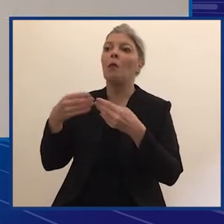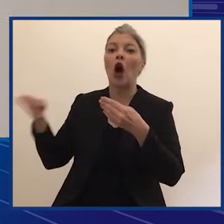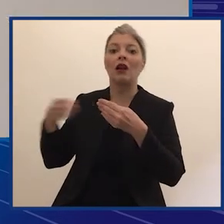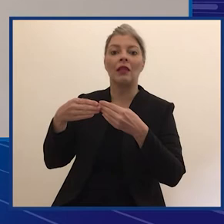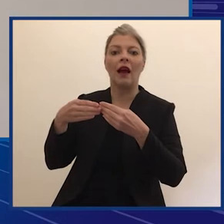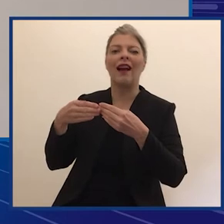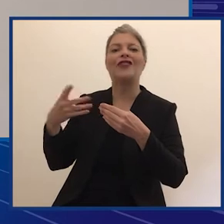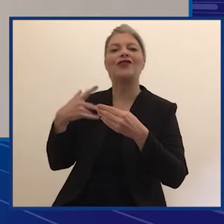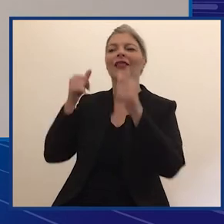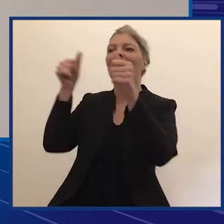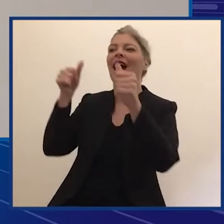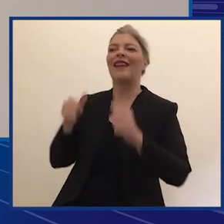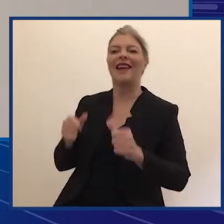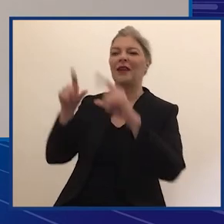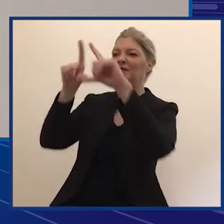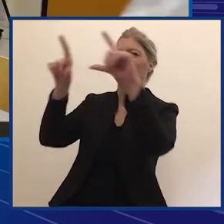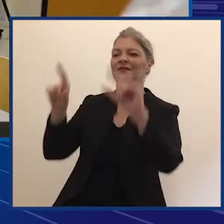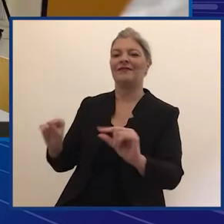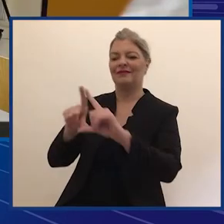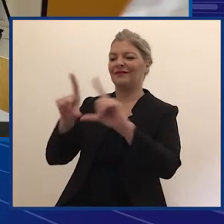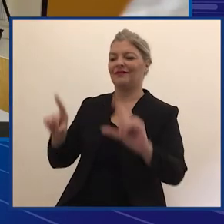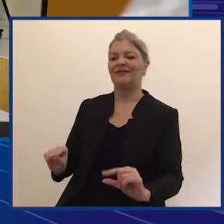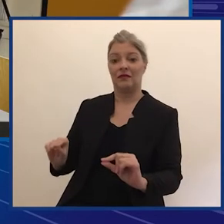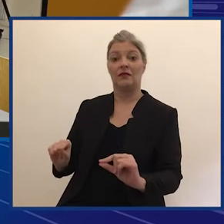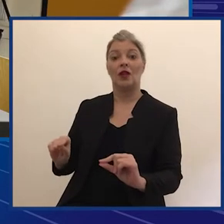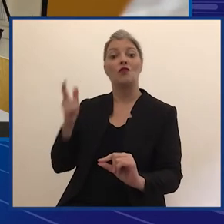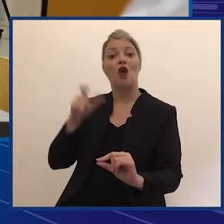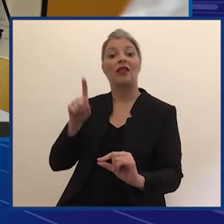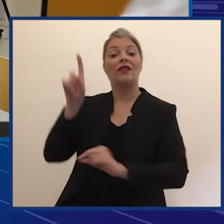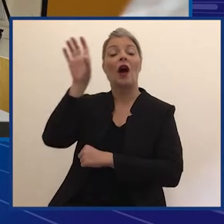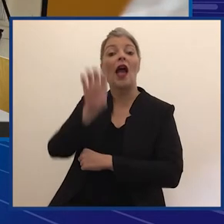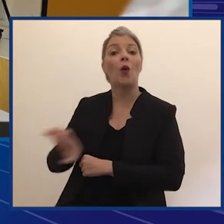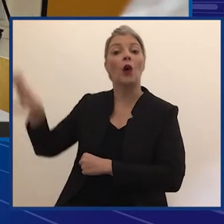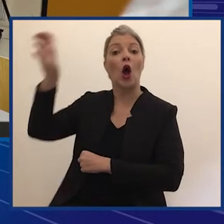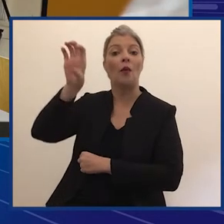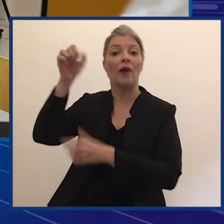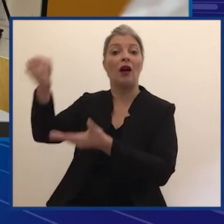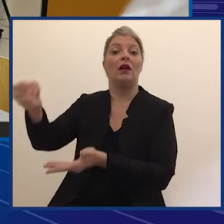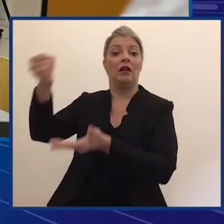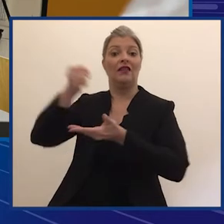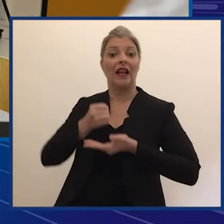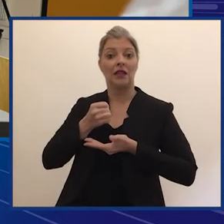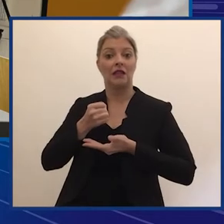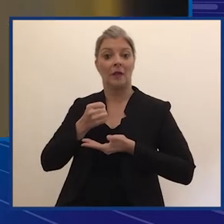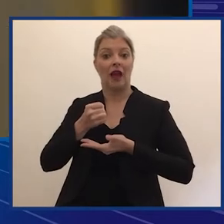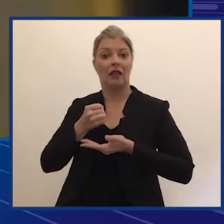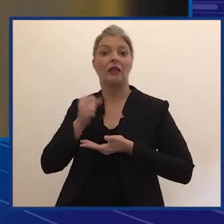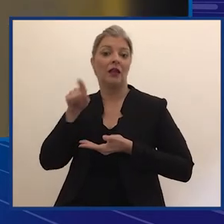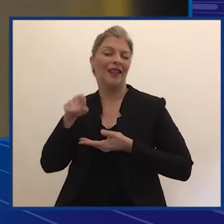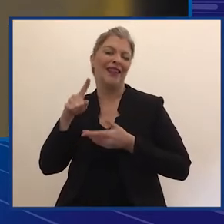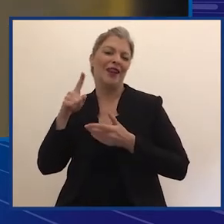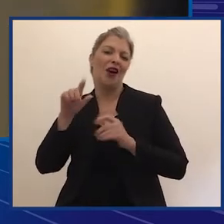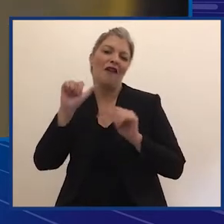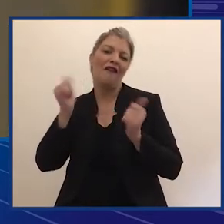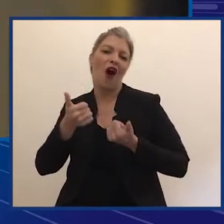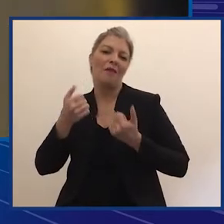targhe. Quando si porta avanti un progetto finanziario dell'Unione Europea bisogna dare pubblicità e quindi bisogna affiggere sulla porta del laboratorio